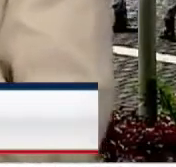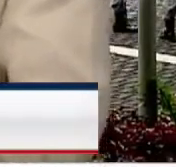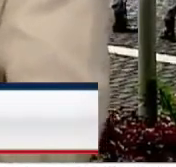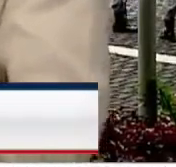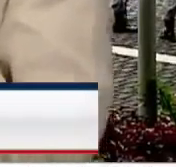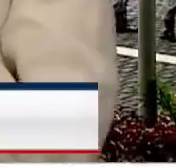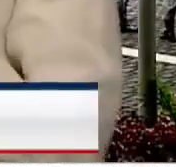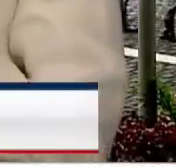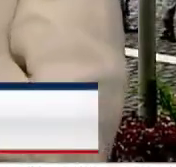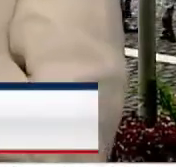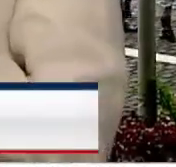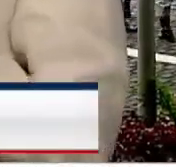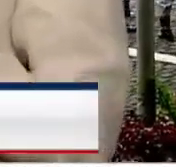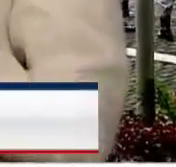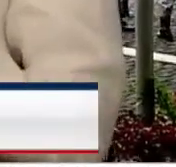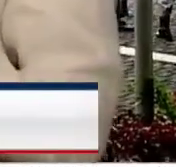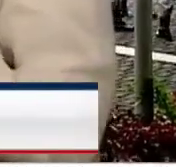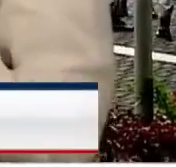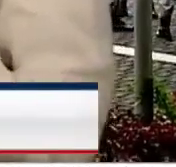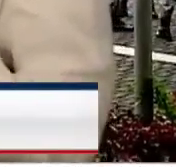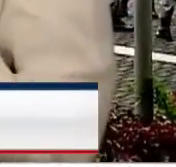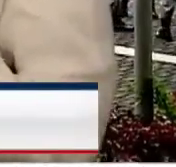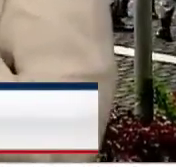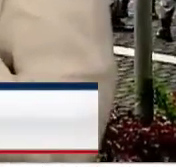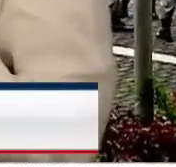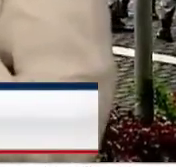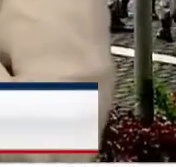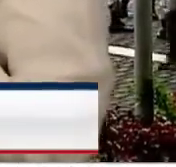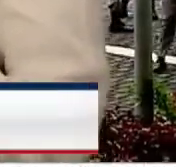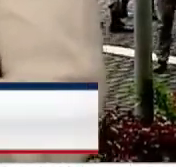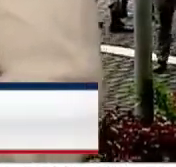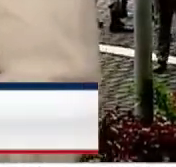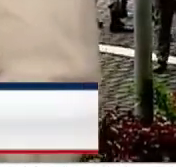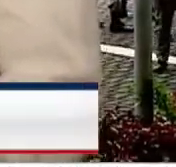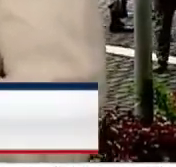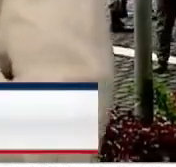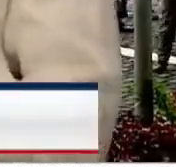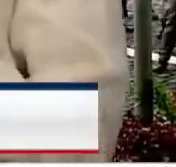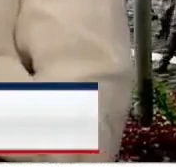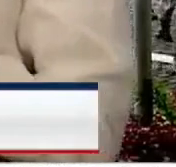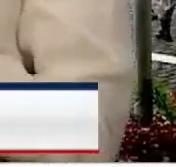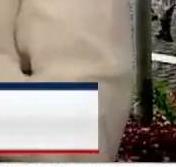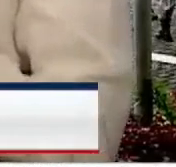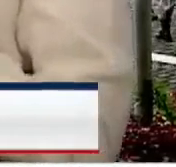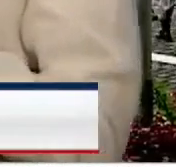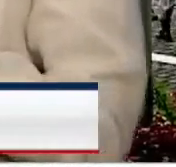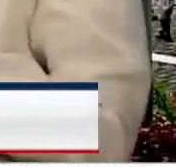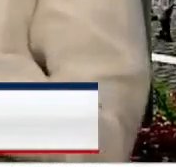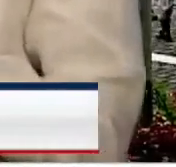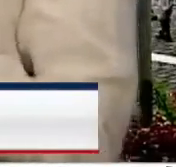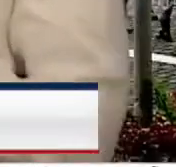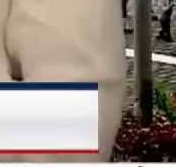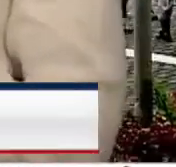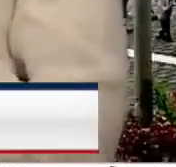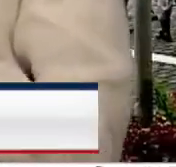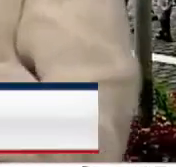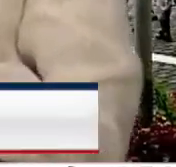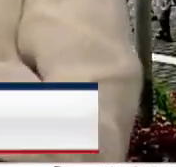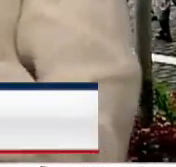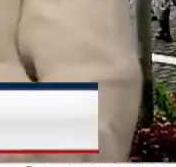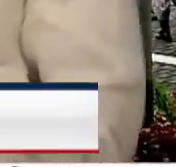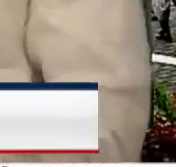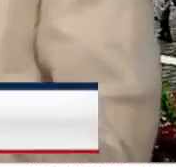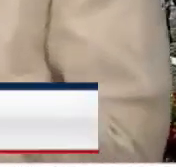iisang bayani, no. Lahat po ng mga bayani sa mga nagdaang panahon po sa ating kasaysayan ay kinikilala po natin sa araw na